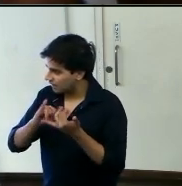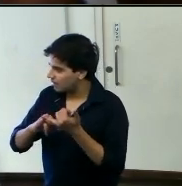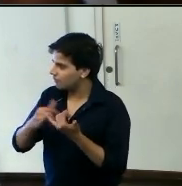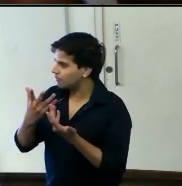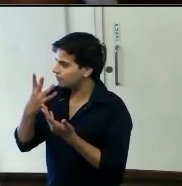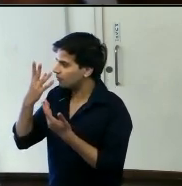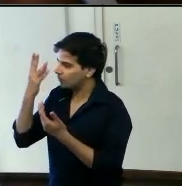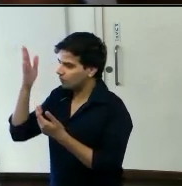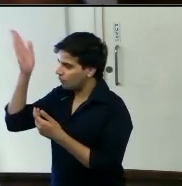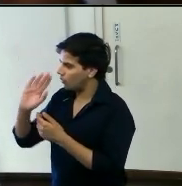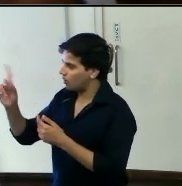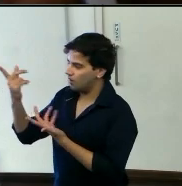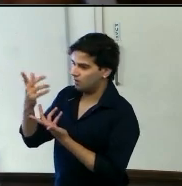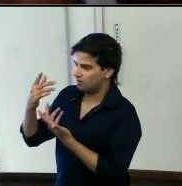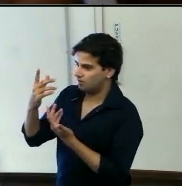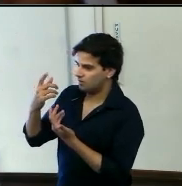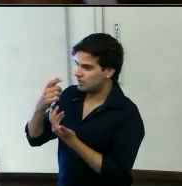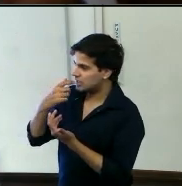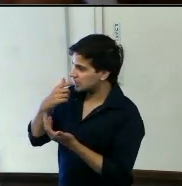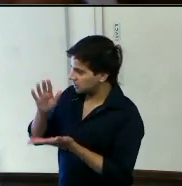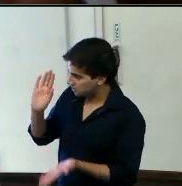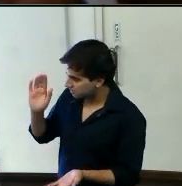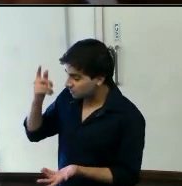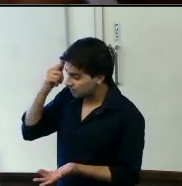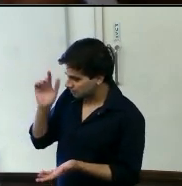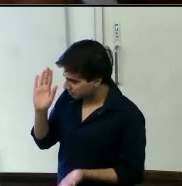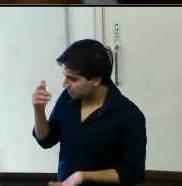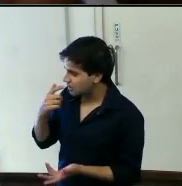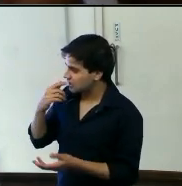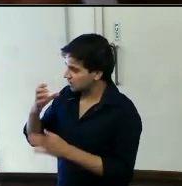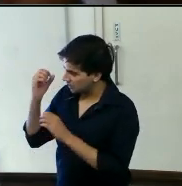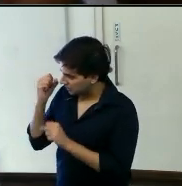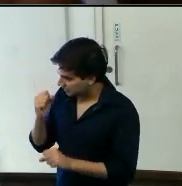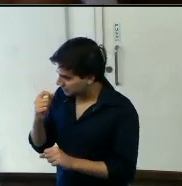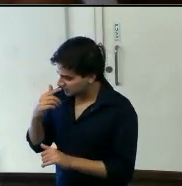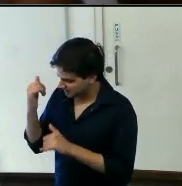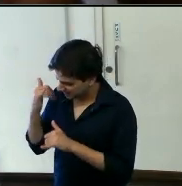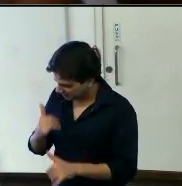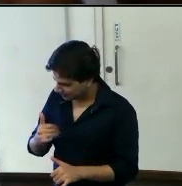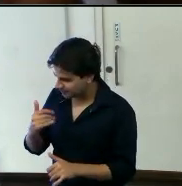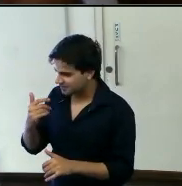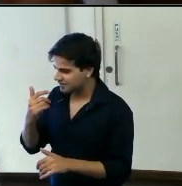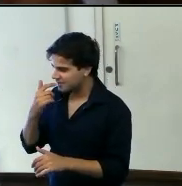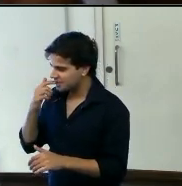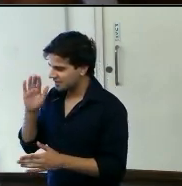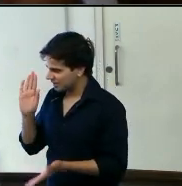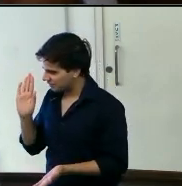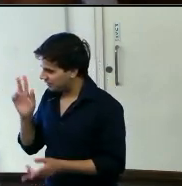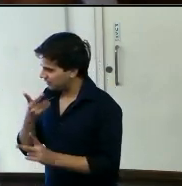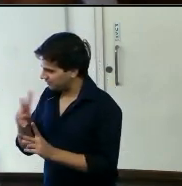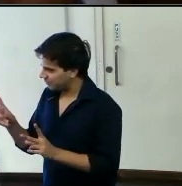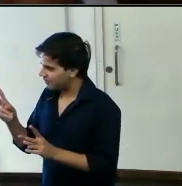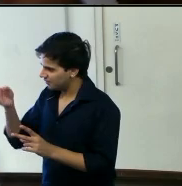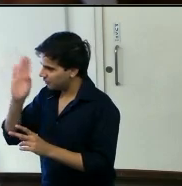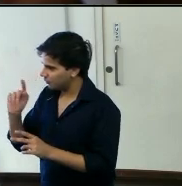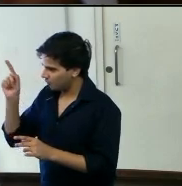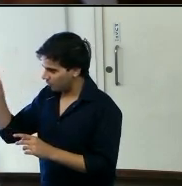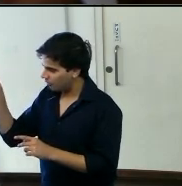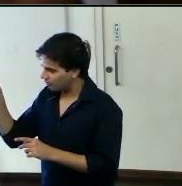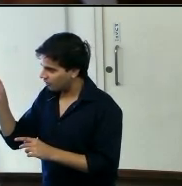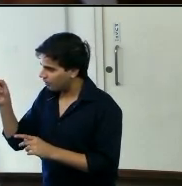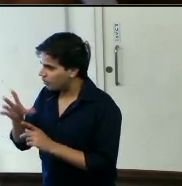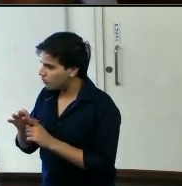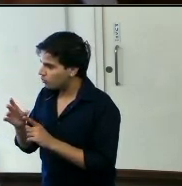ಮಹಾಸರಸ್ವತಿ ಅಂದರೆ ನೀಲಿ, ಕಡು ನೀಲಿ, ಬಿಳಿ ಮತ್ತು ಕೆಂಪು. ನೀವು ಬರೇ 3 ಚುಕ್ಕಿ